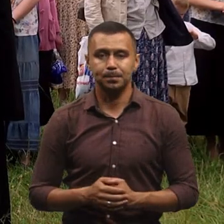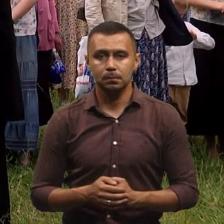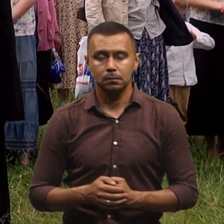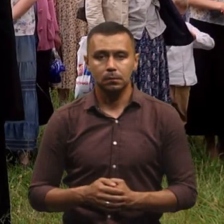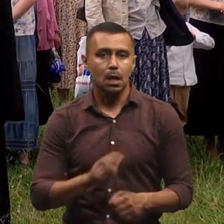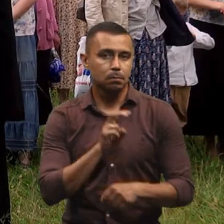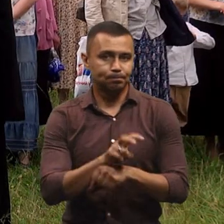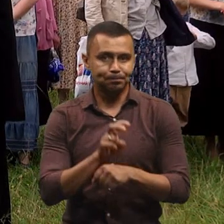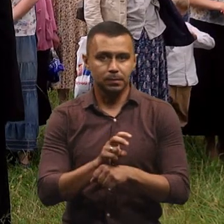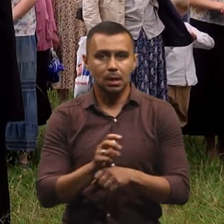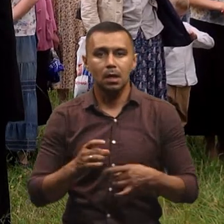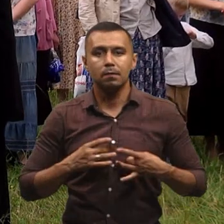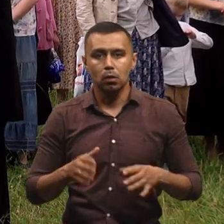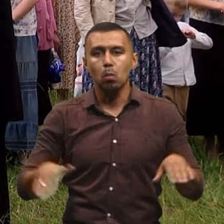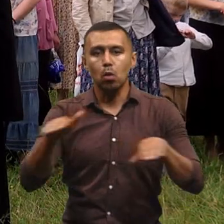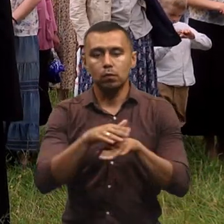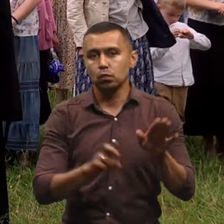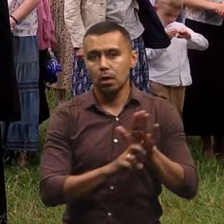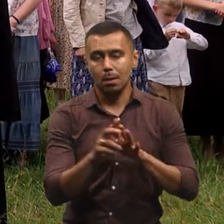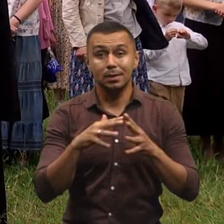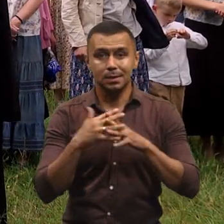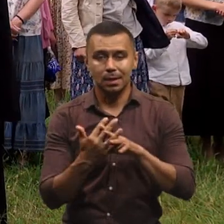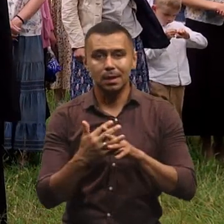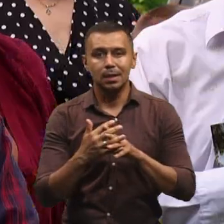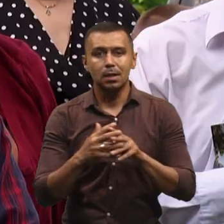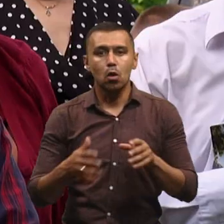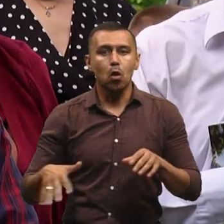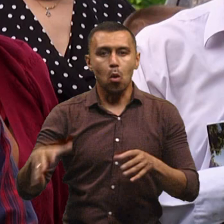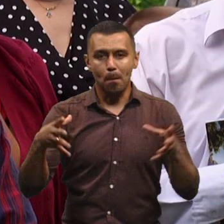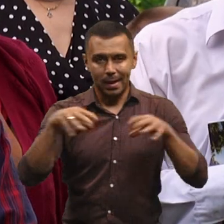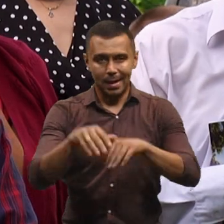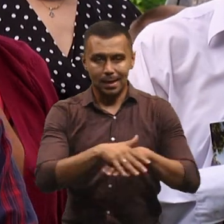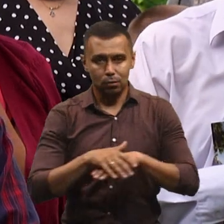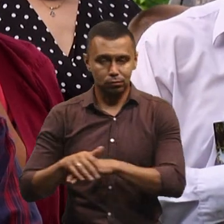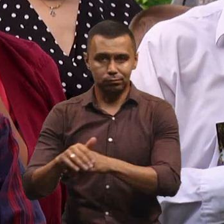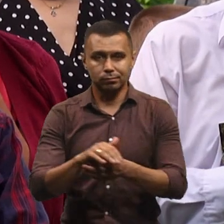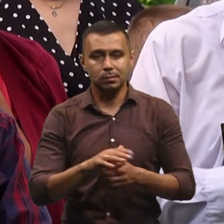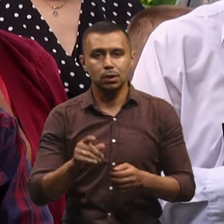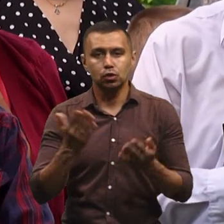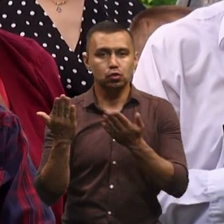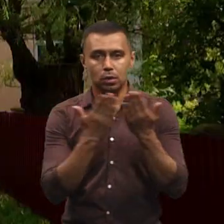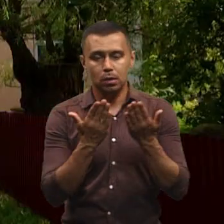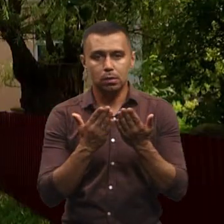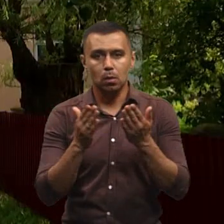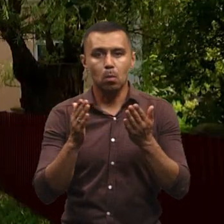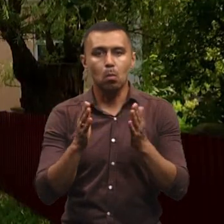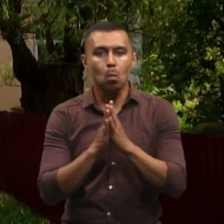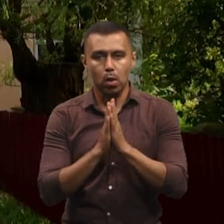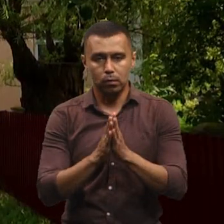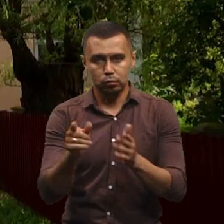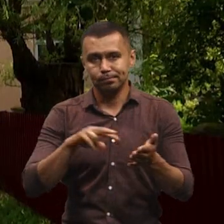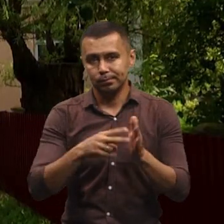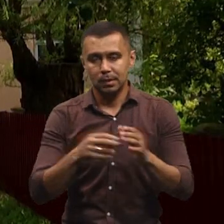прихожани свято-покровського храму села Адамівка зіньківської об'єднаної тергромади читають молитву біля місцевого будинку культури тут